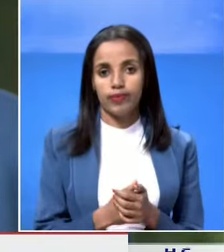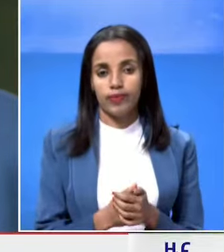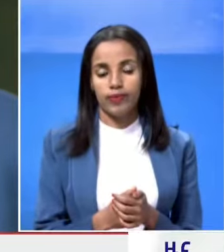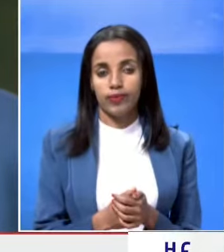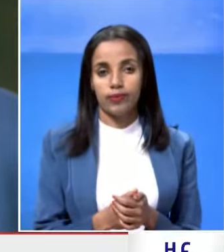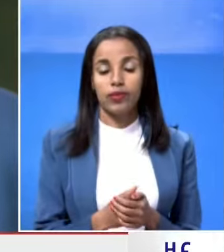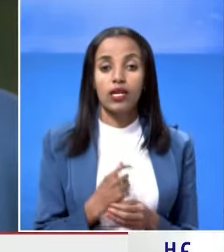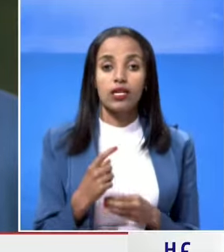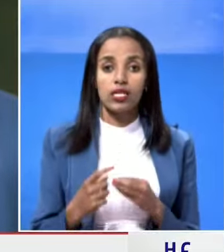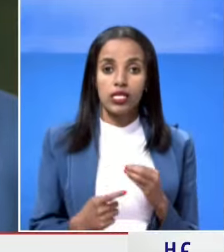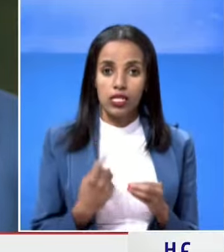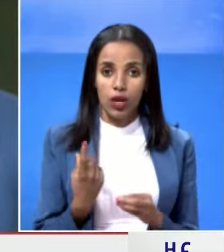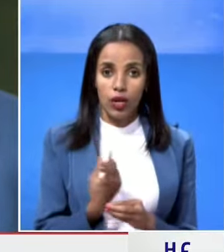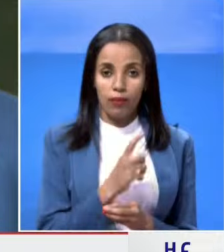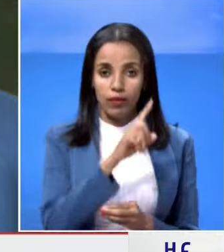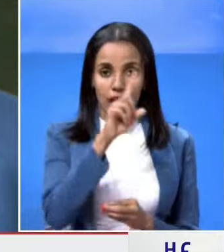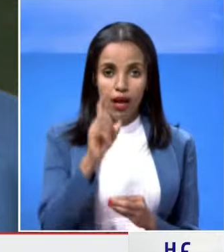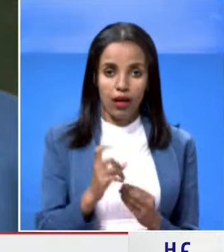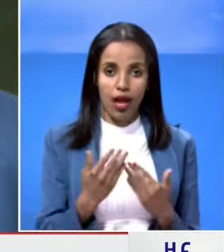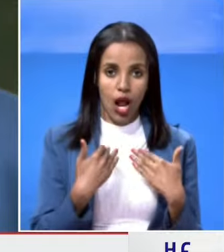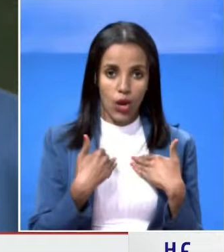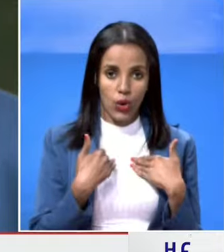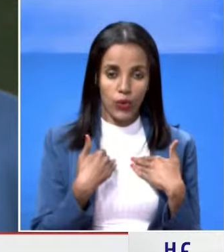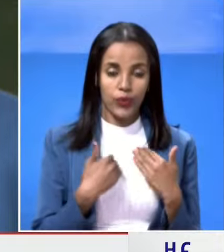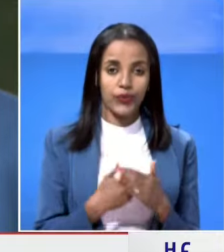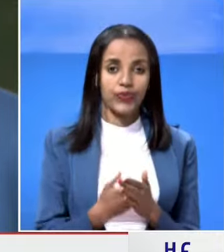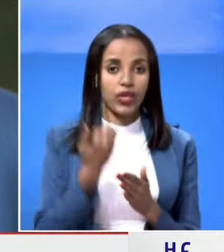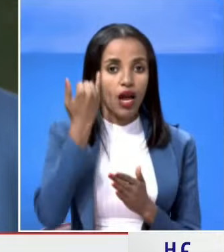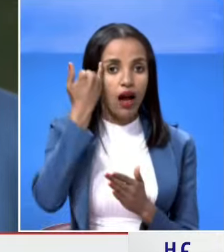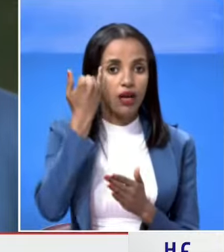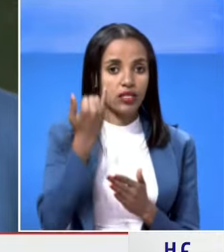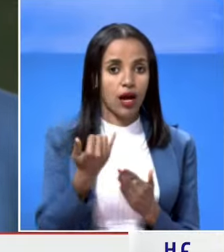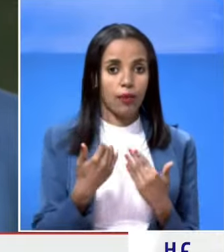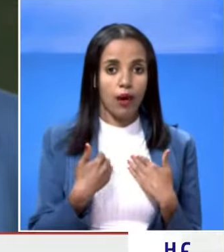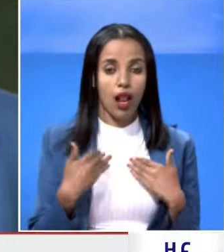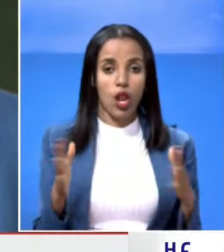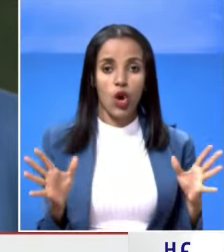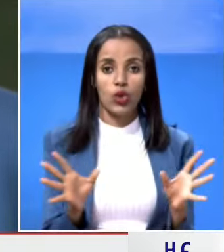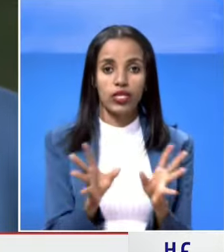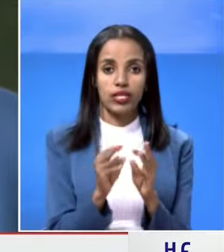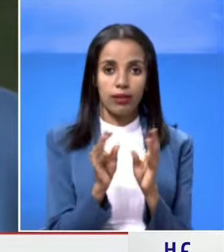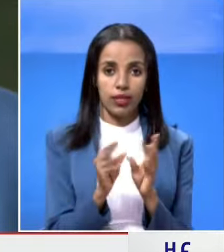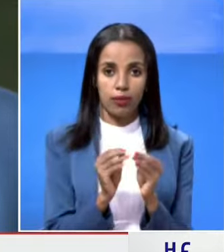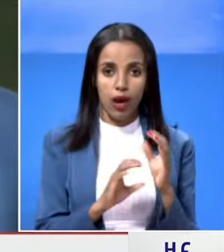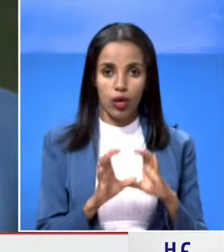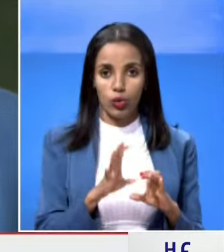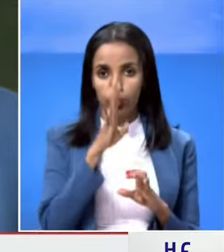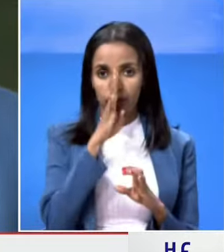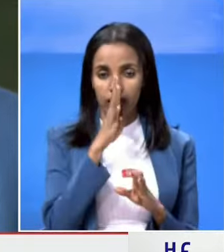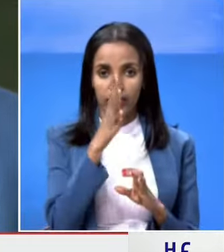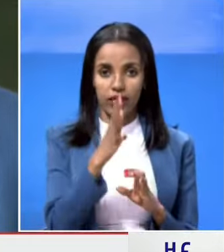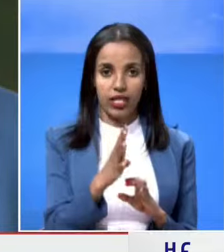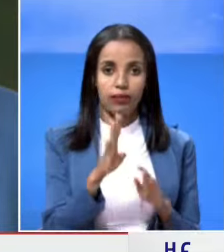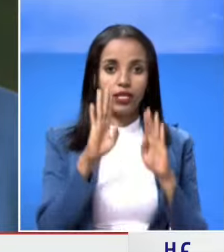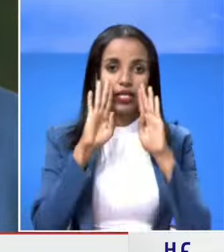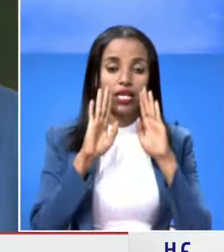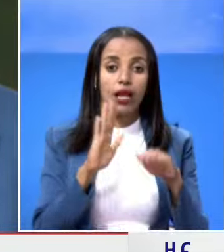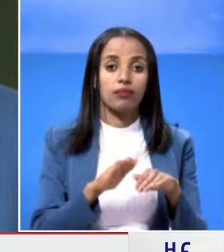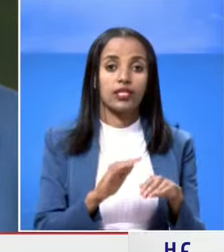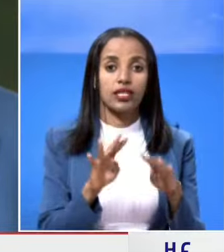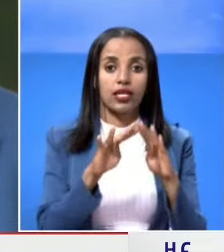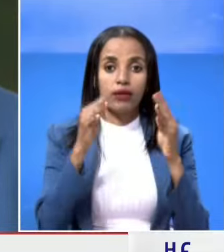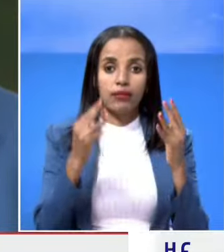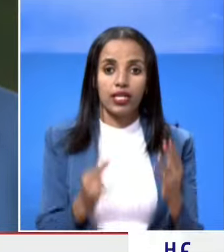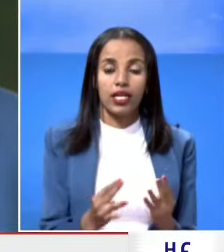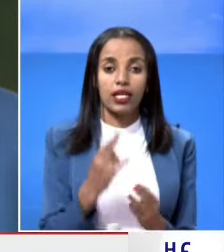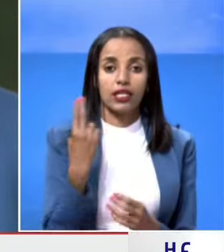ስለሆነም ጥያቄ ያለው ሀሳቦችን ያለው ሰብሰብ አድርጎ በተፈጠረለት የሰላም ጥሪና መድረክ